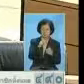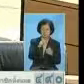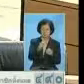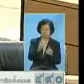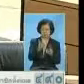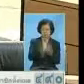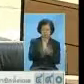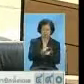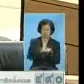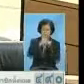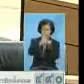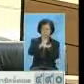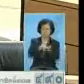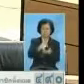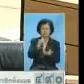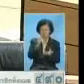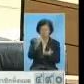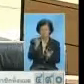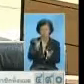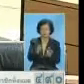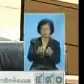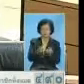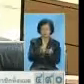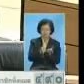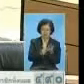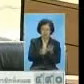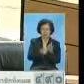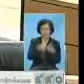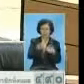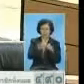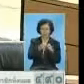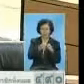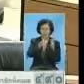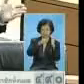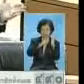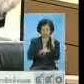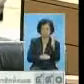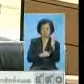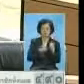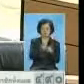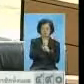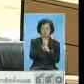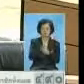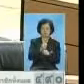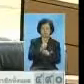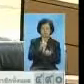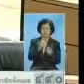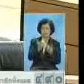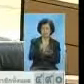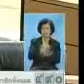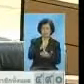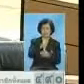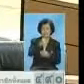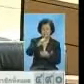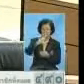กองเข้าไปก่อนครับและจากนั้นเนี่ยค่อยมาแก้ปัญหาเช่นลดการผลิตโดย3ประเทศเนี่ยให้เป็นล้าน 500,000 ตันได้ไหม